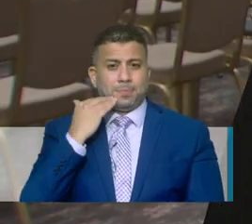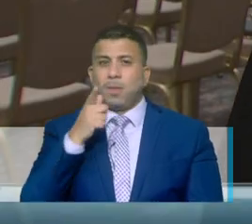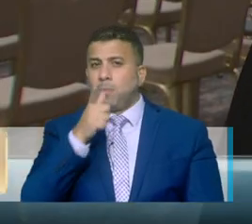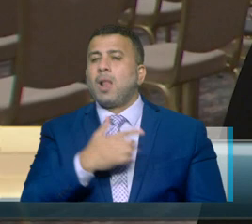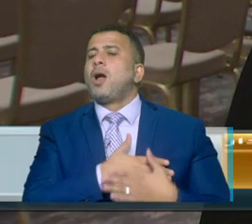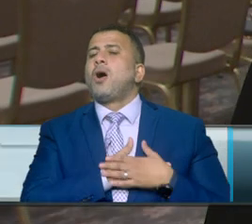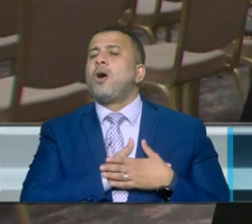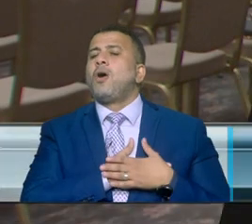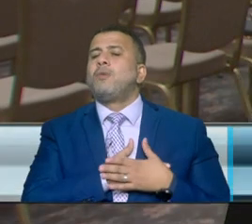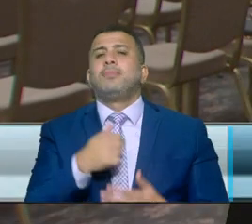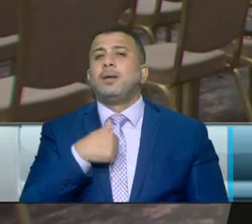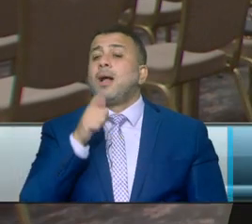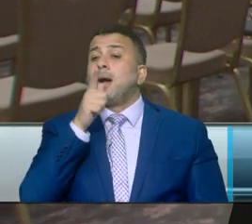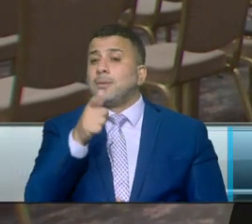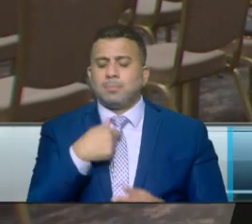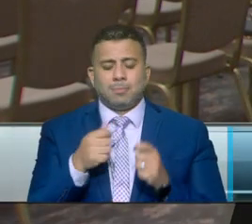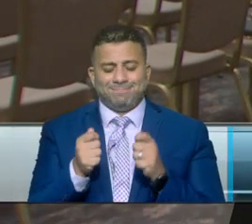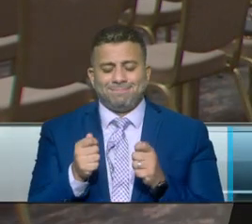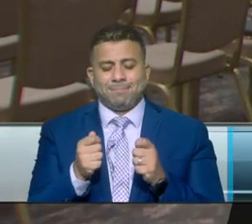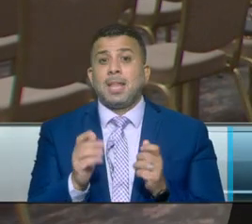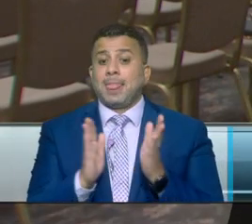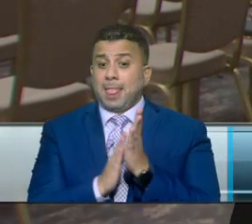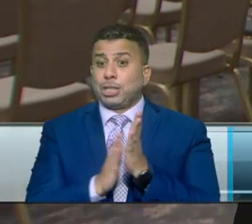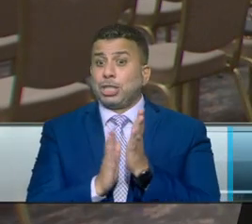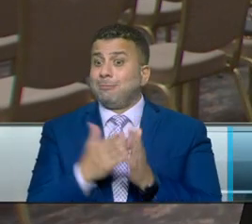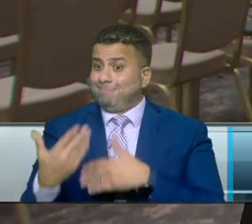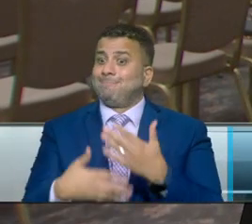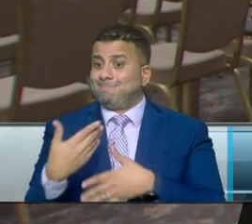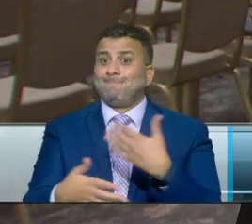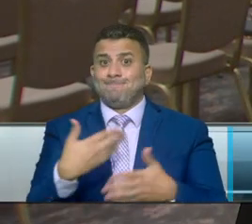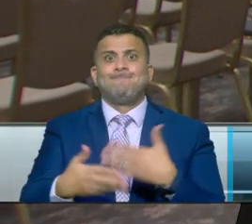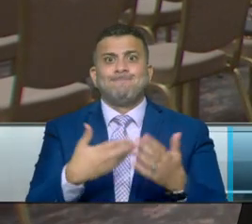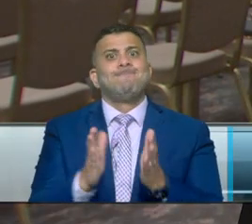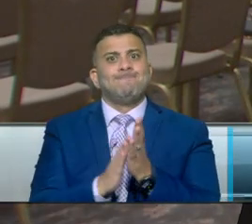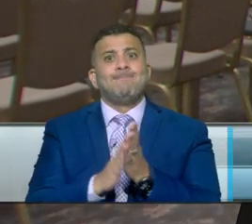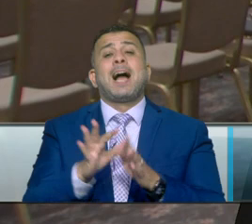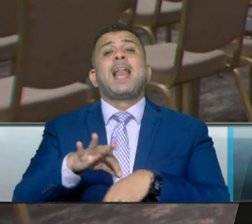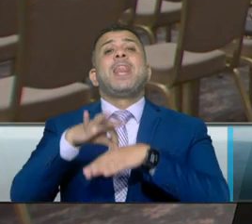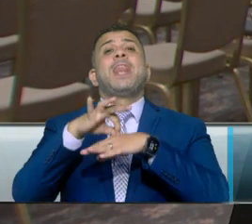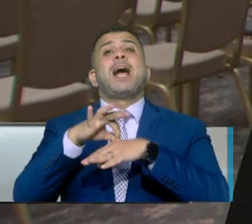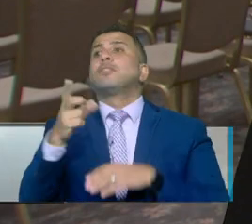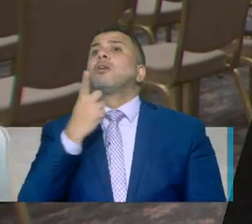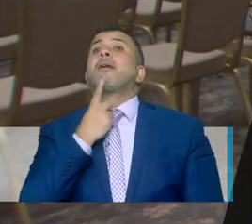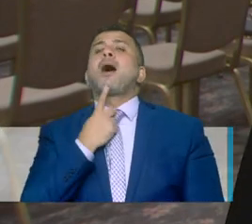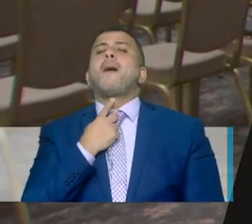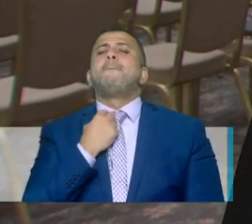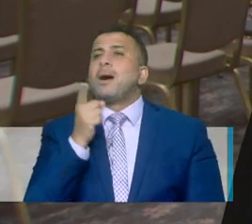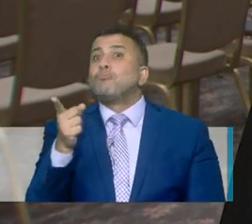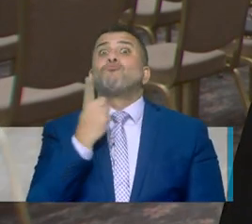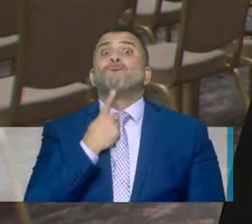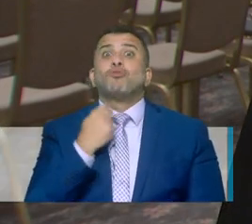حبيته في الكلام اللي أنا قلته أنه كنوع من التشجيع لكل الناس اللي عندهم رغبة أنهم